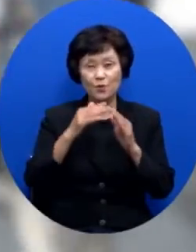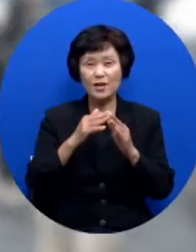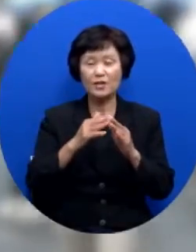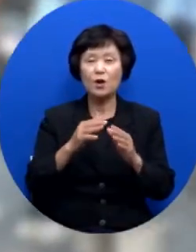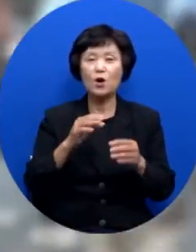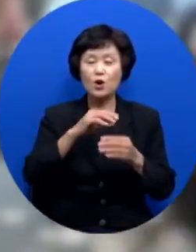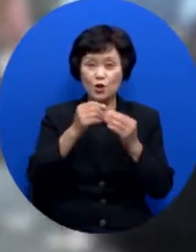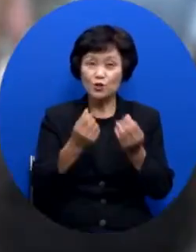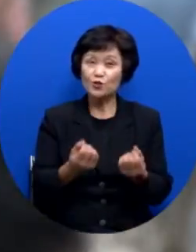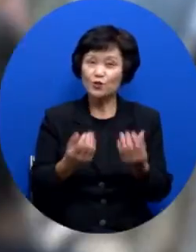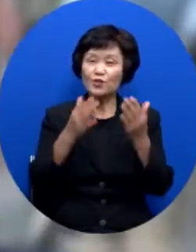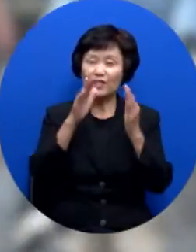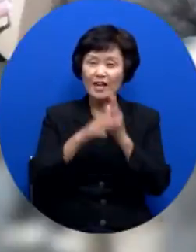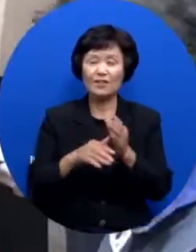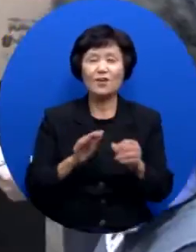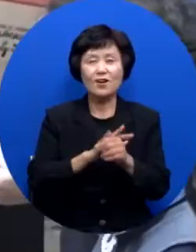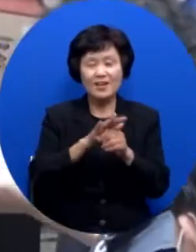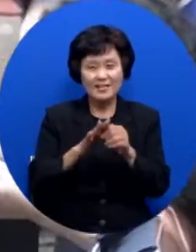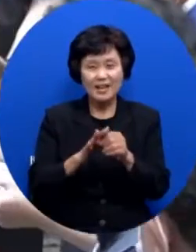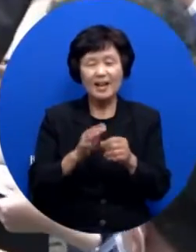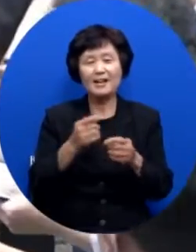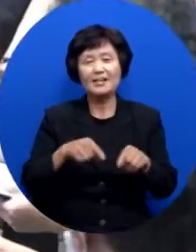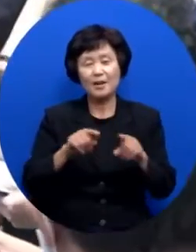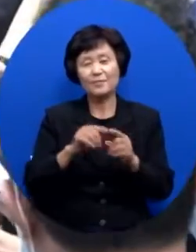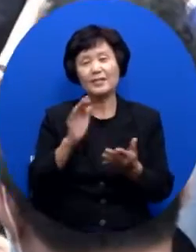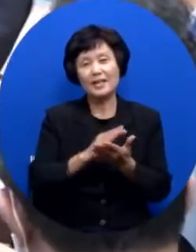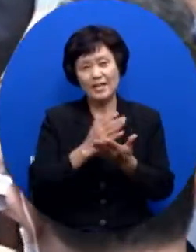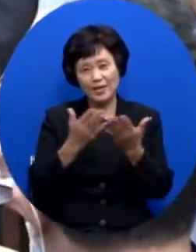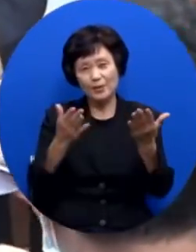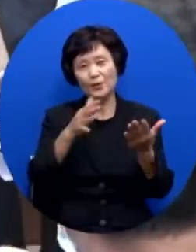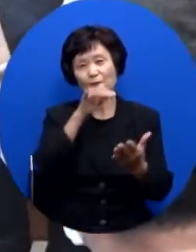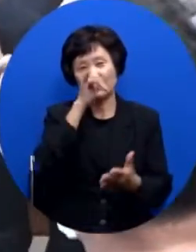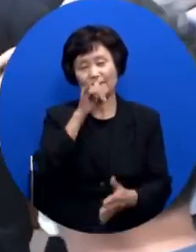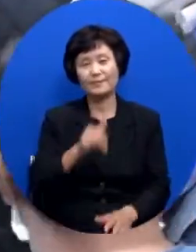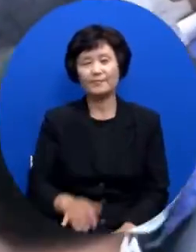나눔의 의미를 되새겼습니다. CTS 뉴스 김인혜입니다.